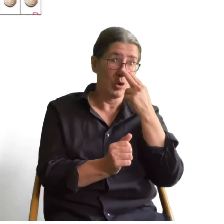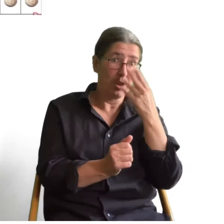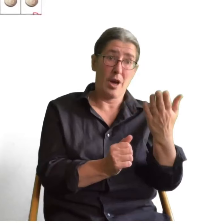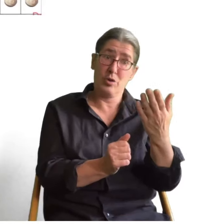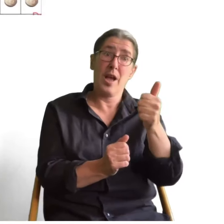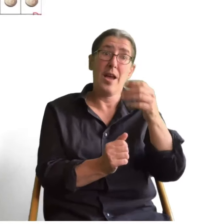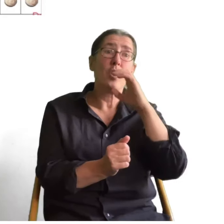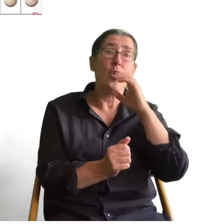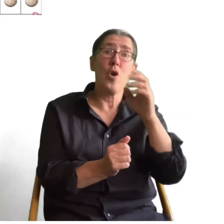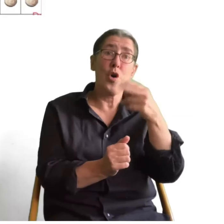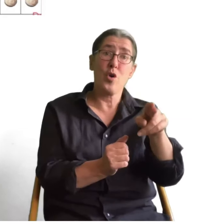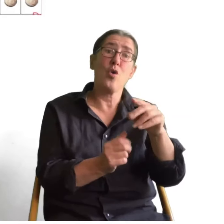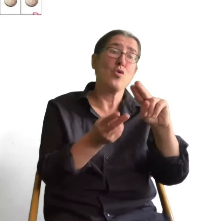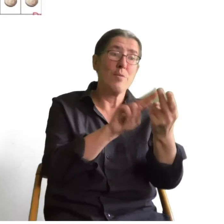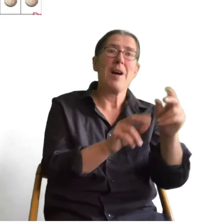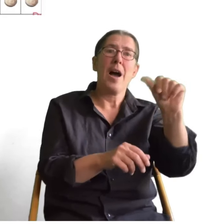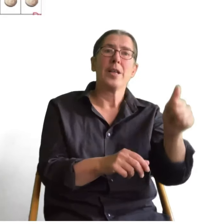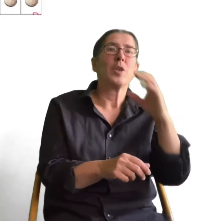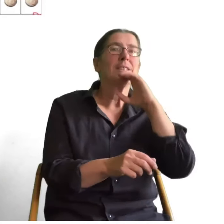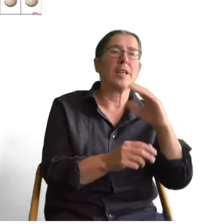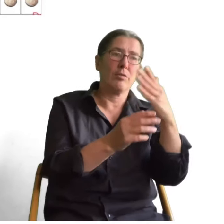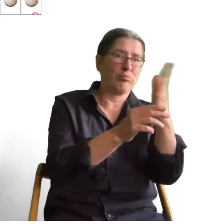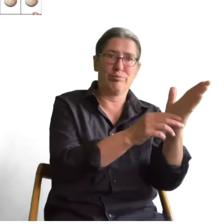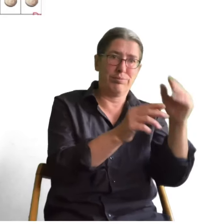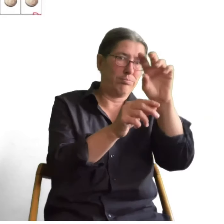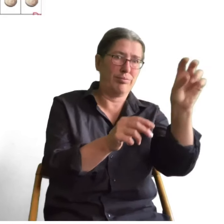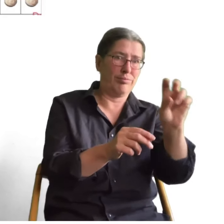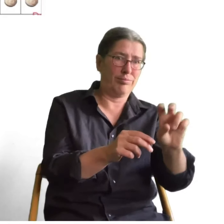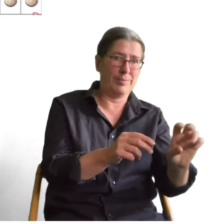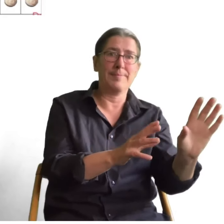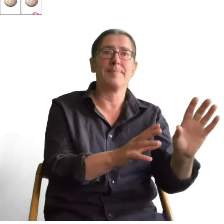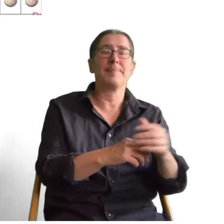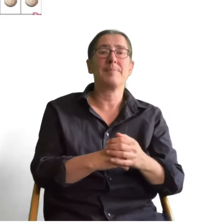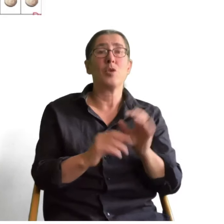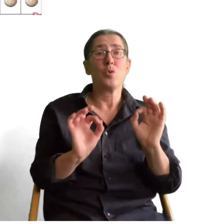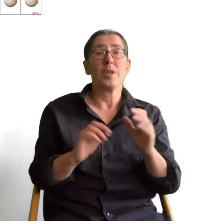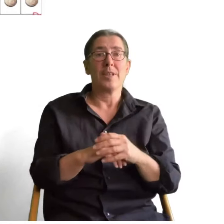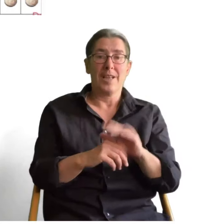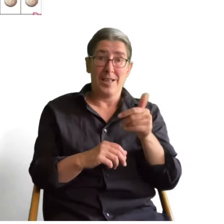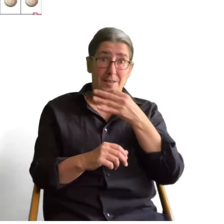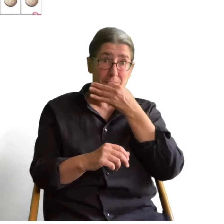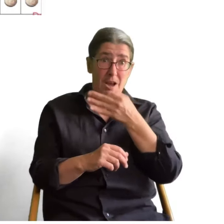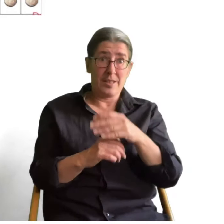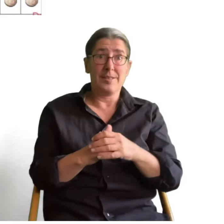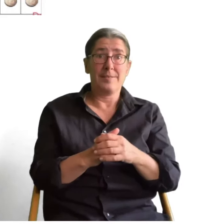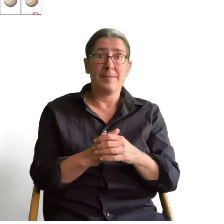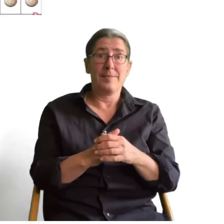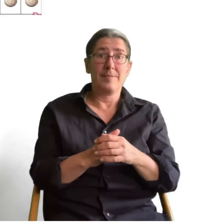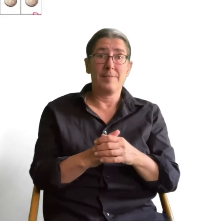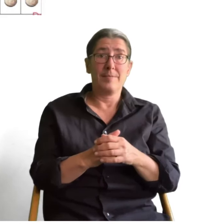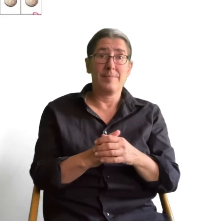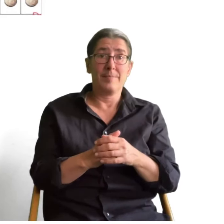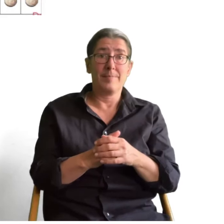in 100 Cent aufteile. Gut, Jetzt ist das große, die große Frage, wie viel sind